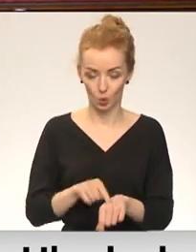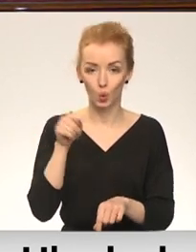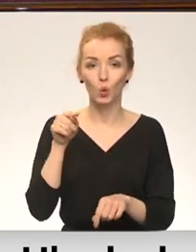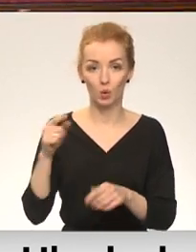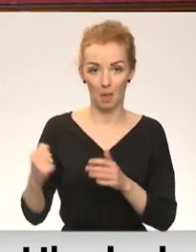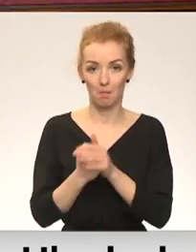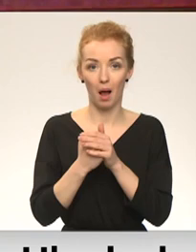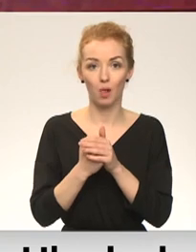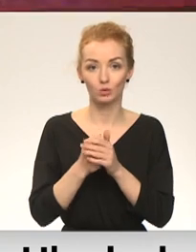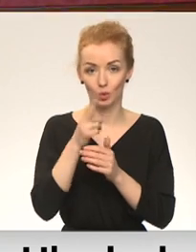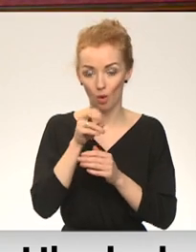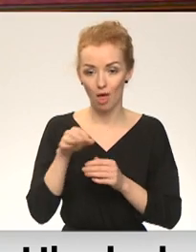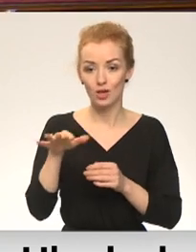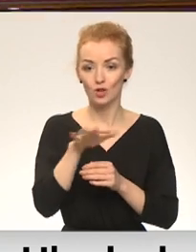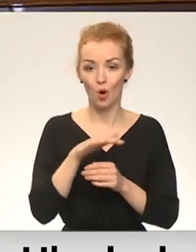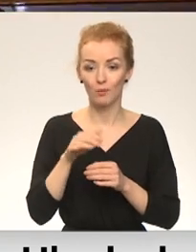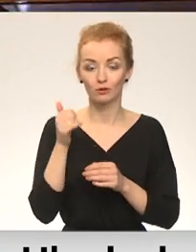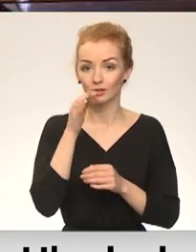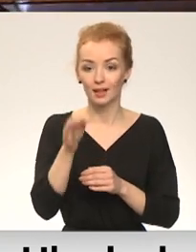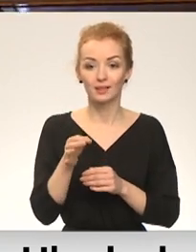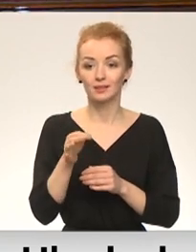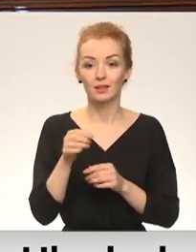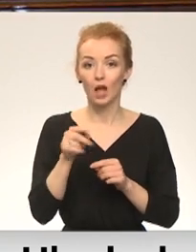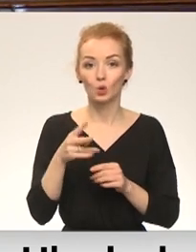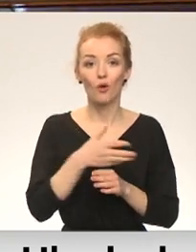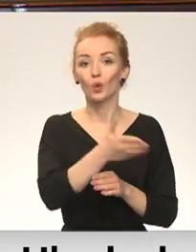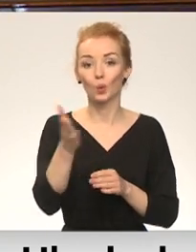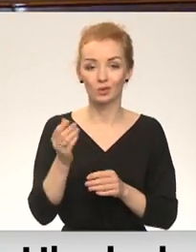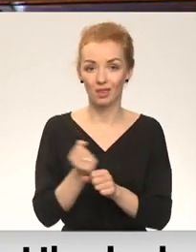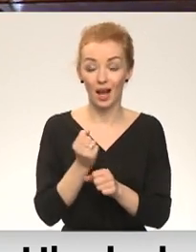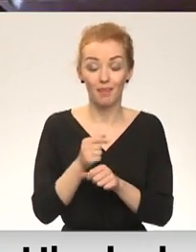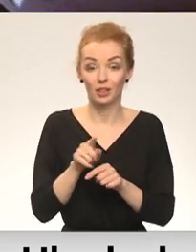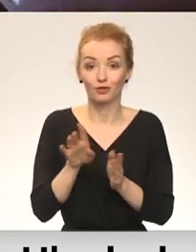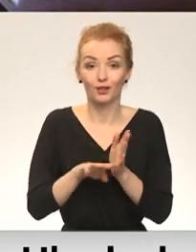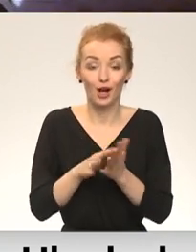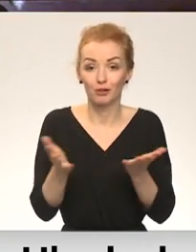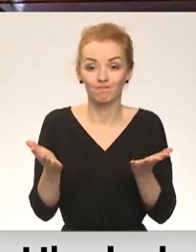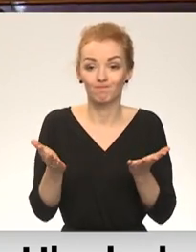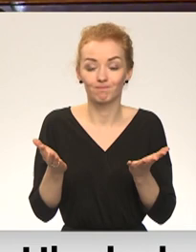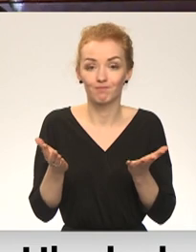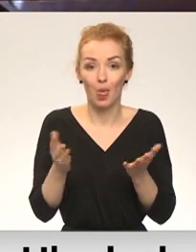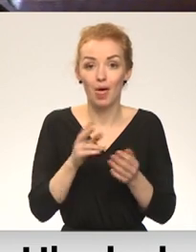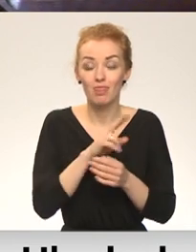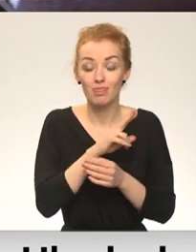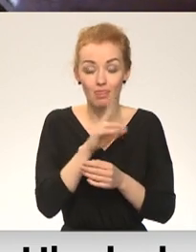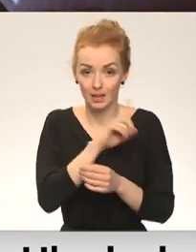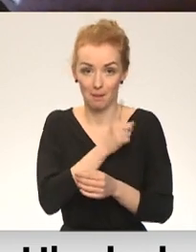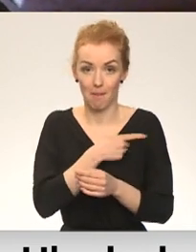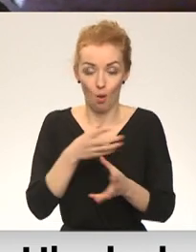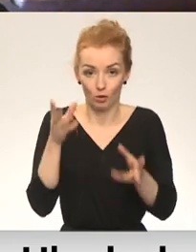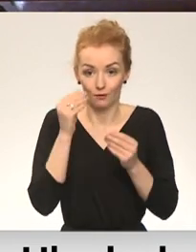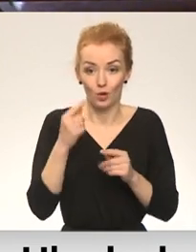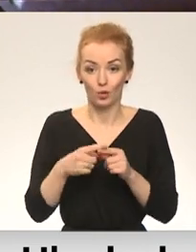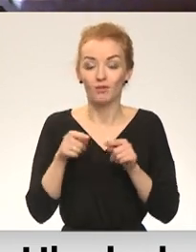atbalstu, milzīgi atbalstu, viņš teica, kas, ko jūs darījat, viņš šeit ir vienkārši prātam neatveram, viņš šeit, un arī tas